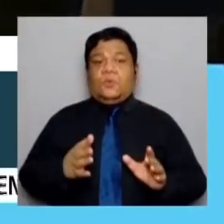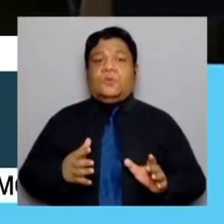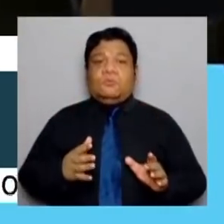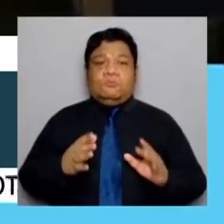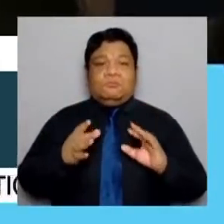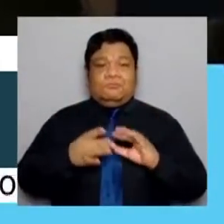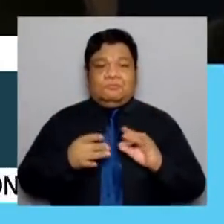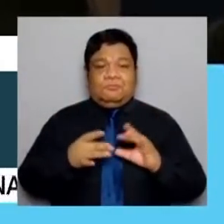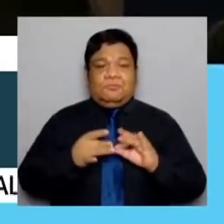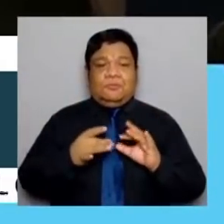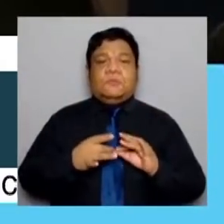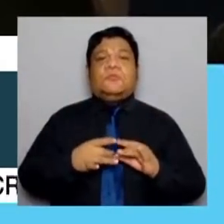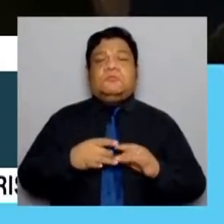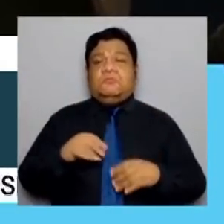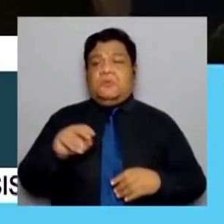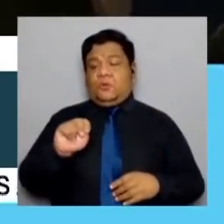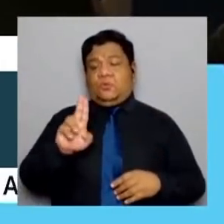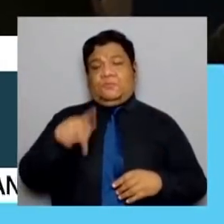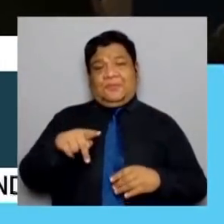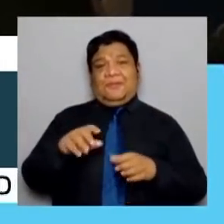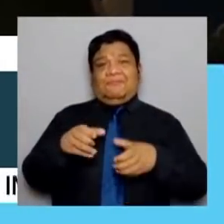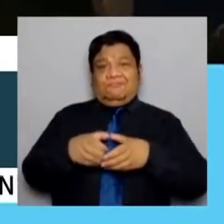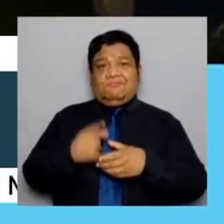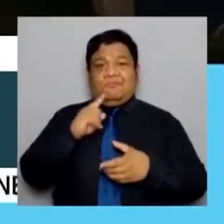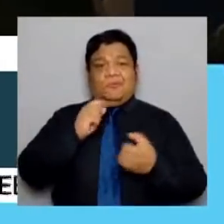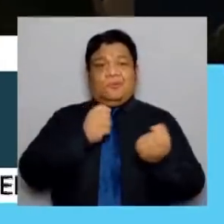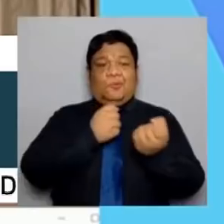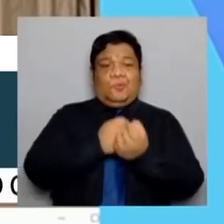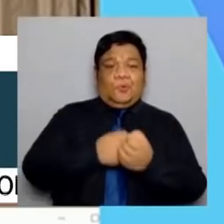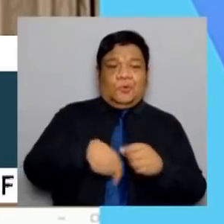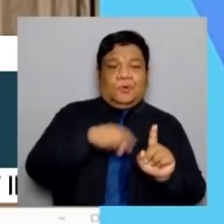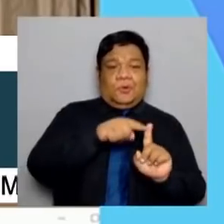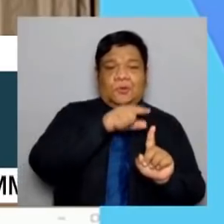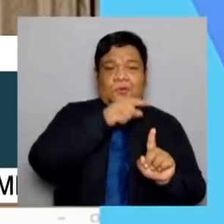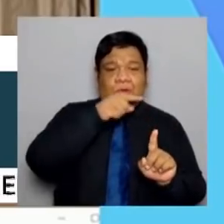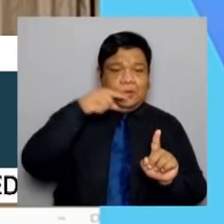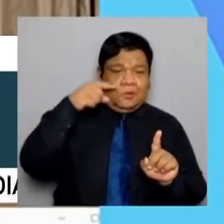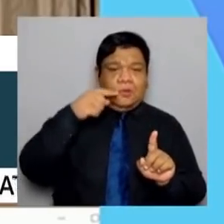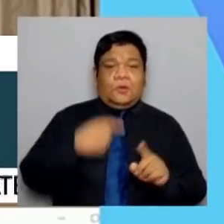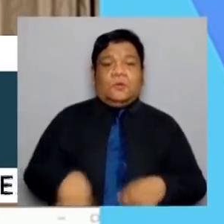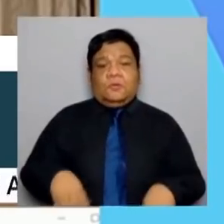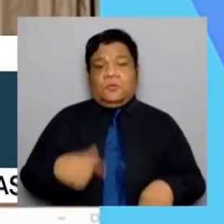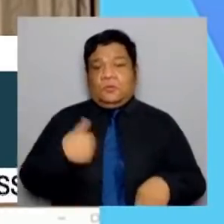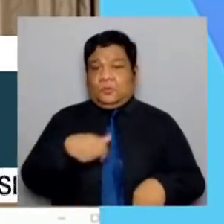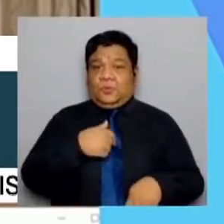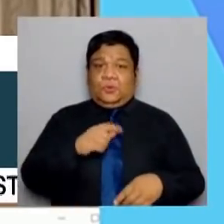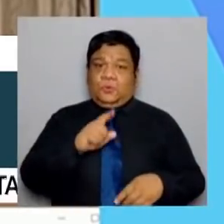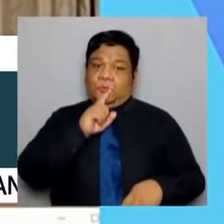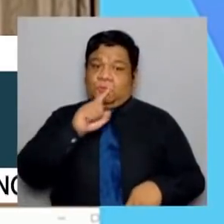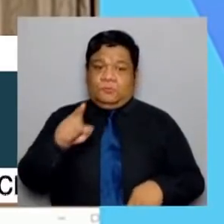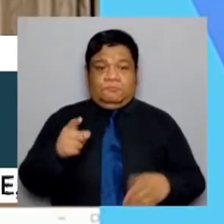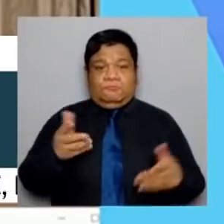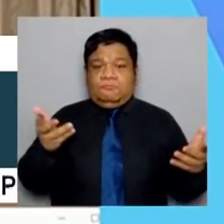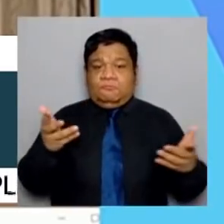NUP nagsabi na ang susuportahan namin si Lenny Robredo. Ang pinangahawakan talaga namin dito, mukhang